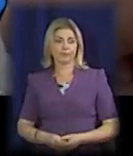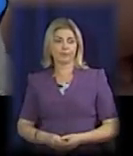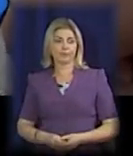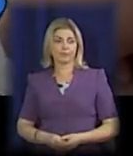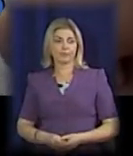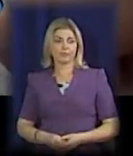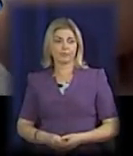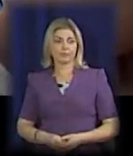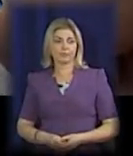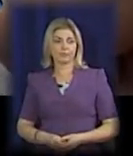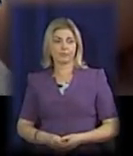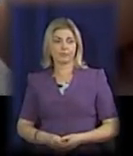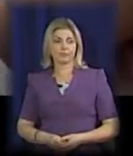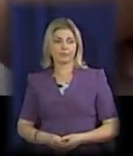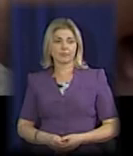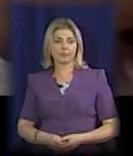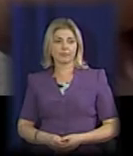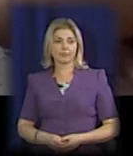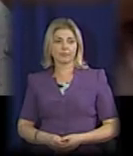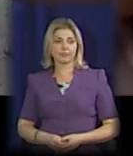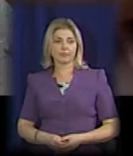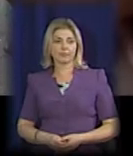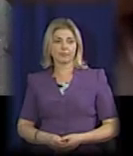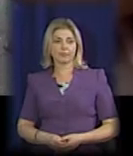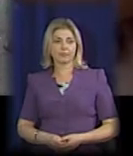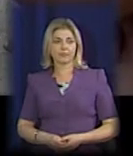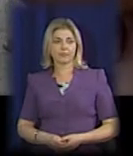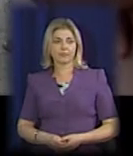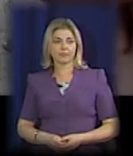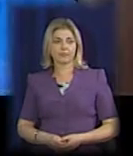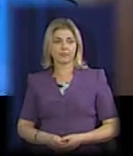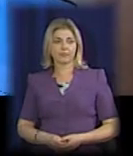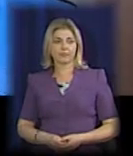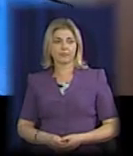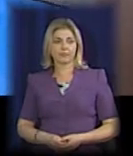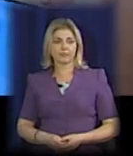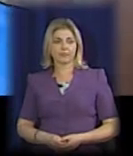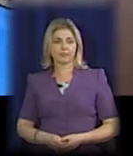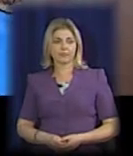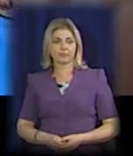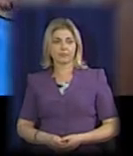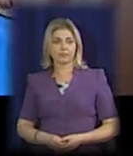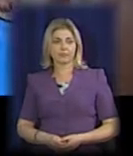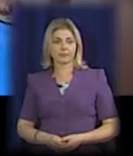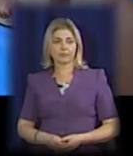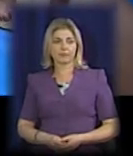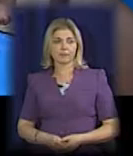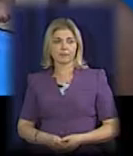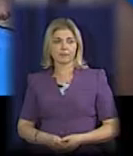якби всім весом давили, не тільки руками, а... Руки, щоб не тривалися, а міжсоскова